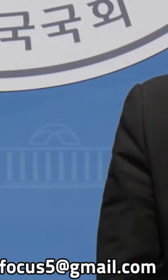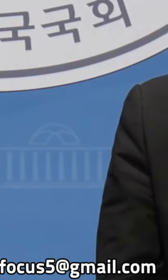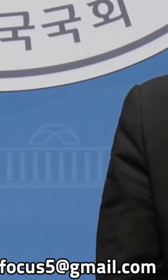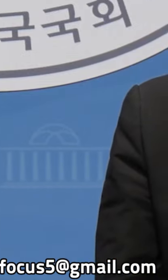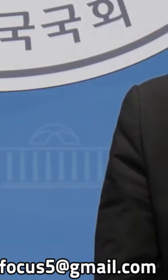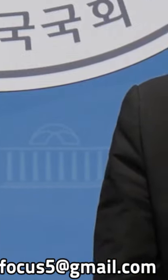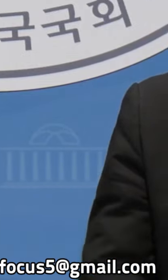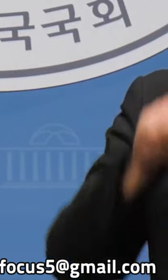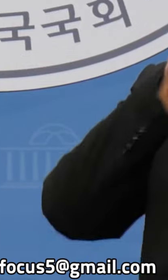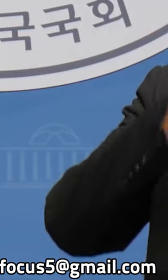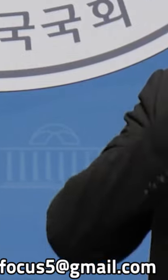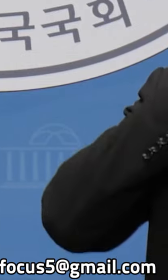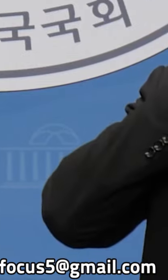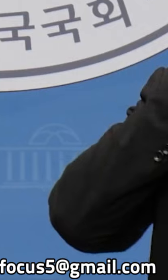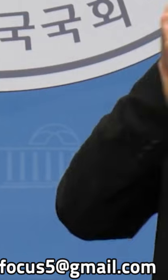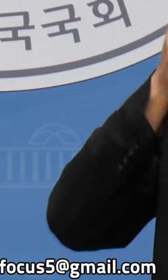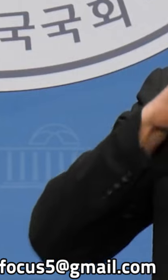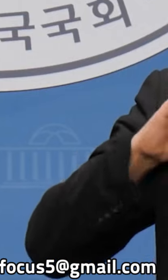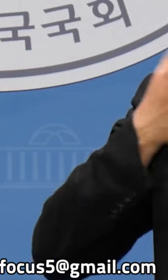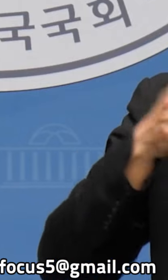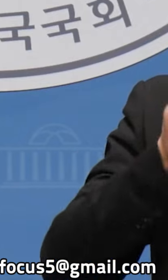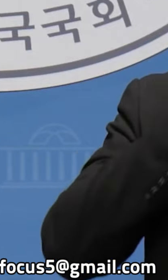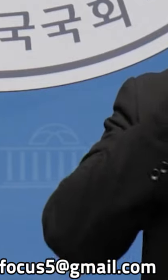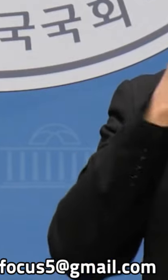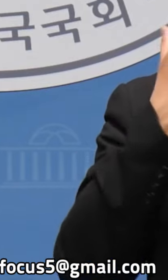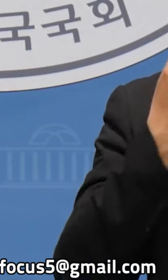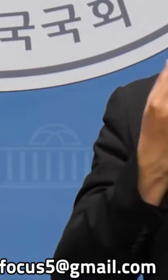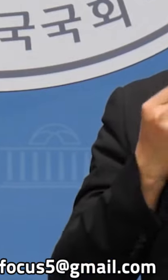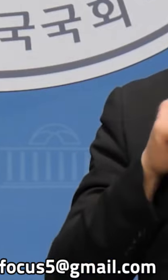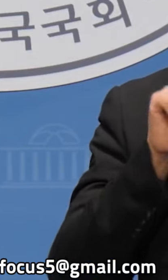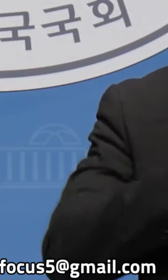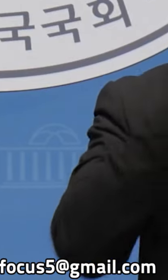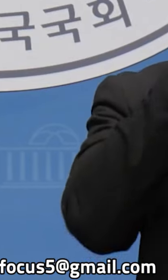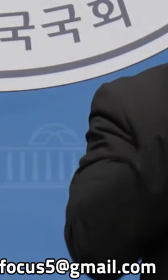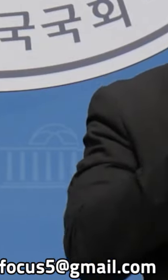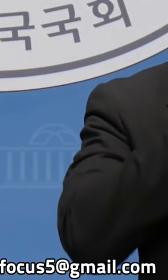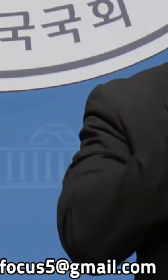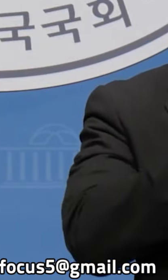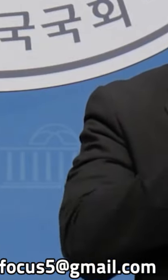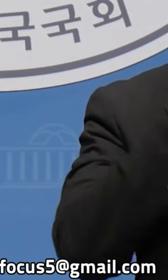국민의의 말처럼 특검을 거부하는 자가 범인입니다